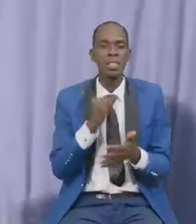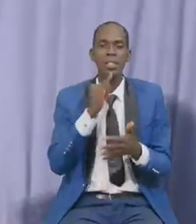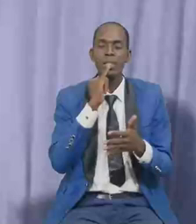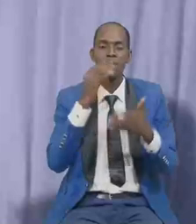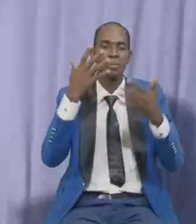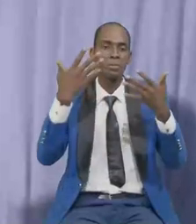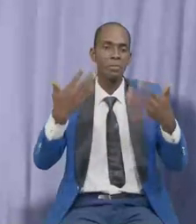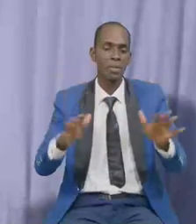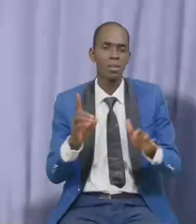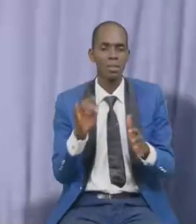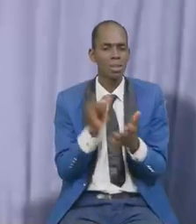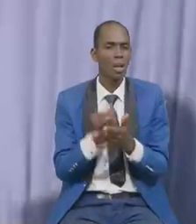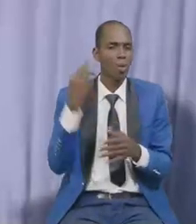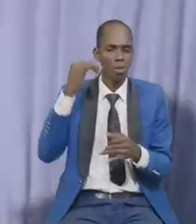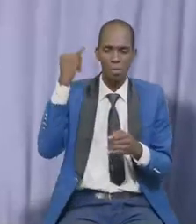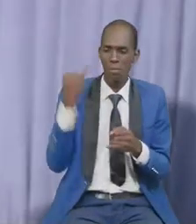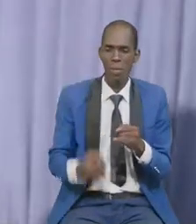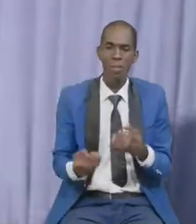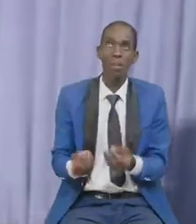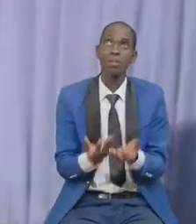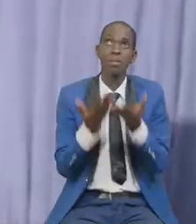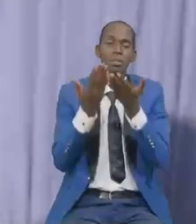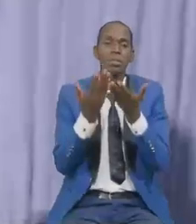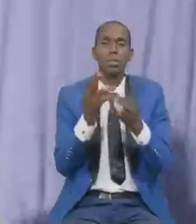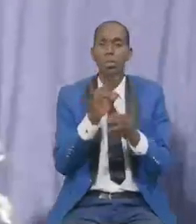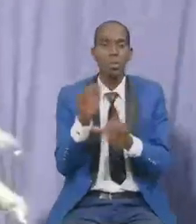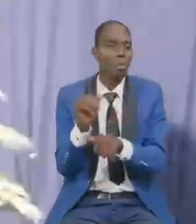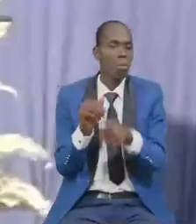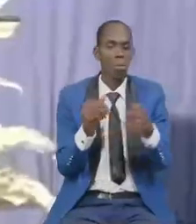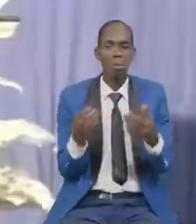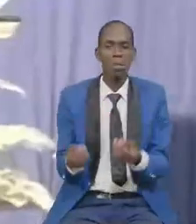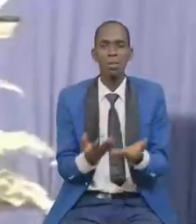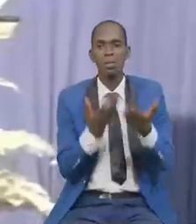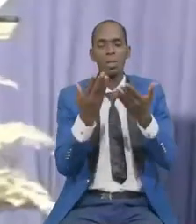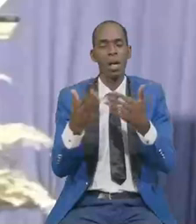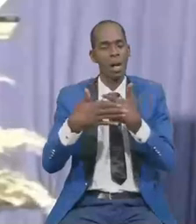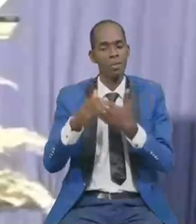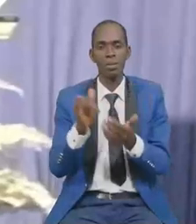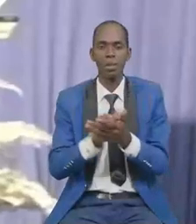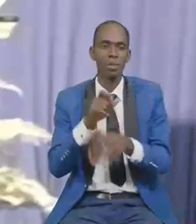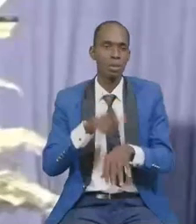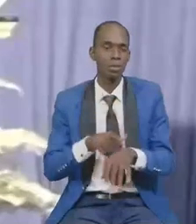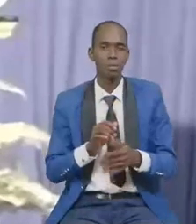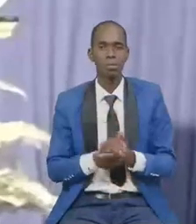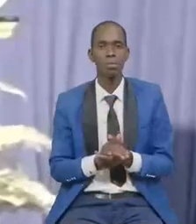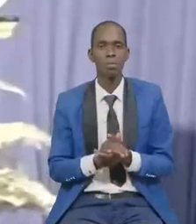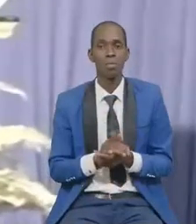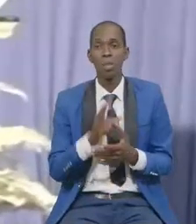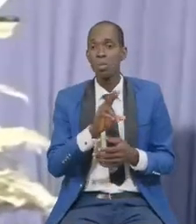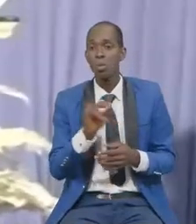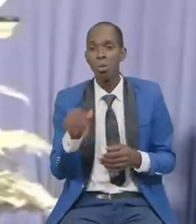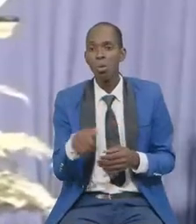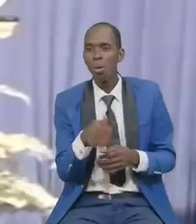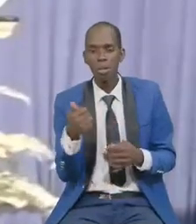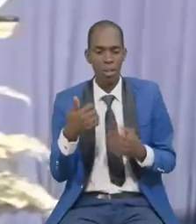C'était le sacrifice final. Pas d'autre sacrifice après celui-là. Aucun autre animal